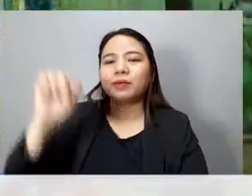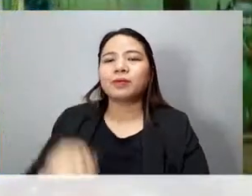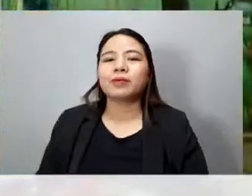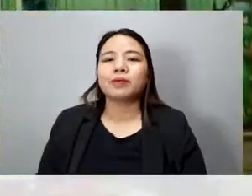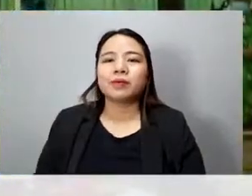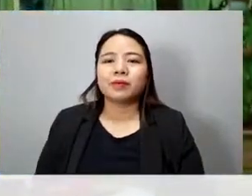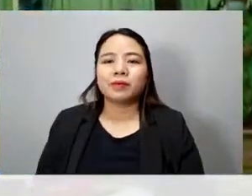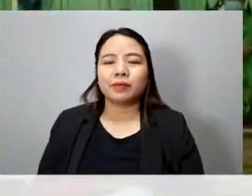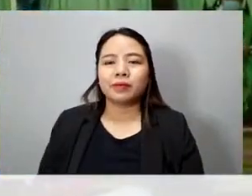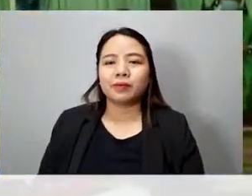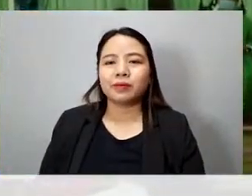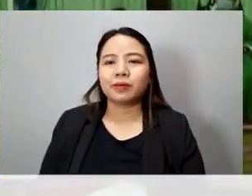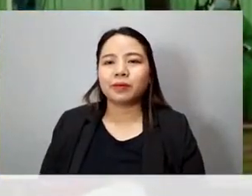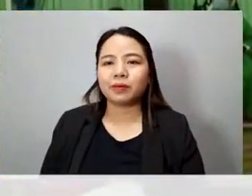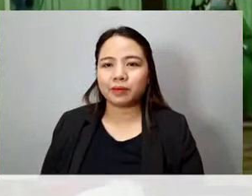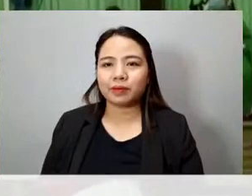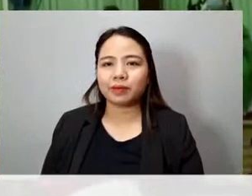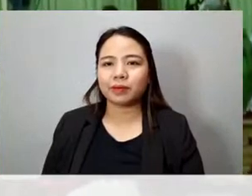kailanman.